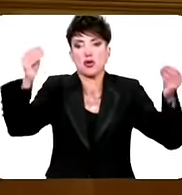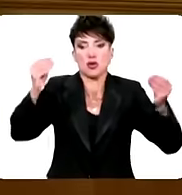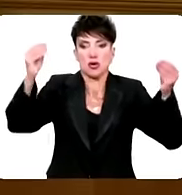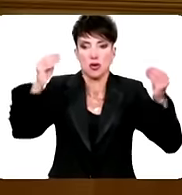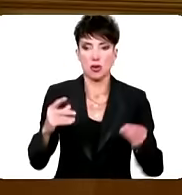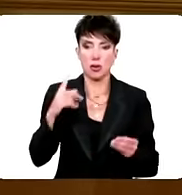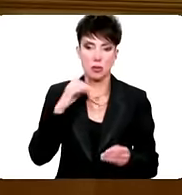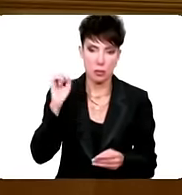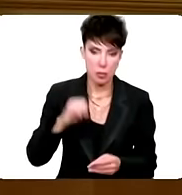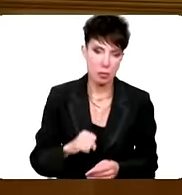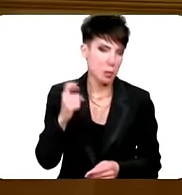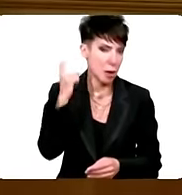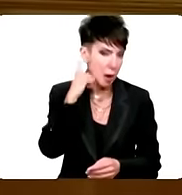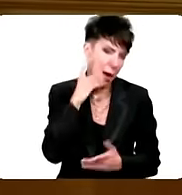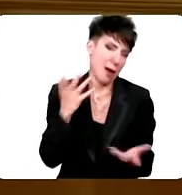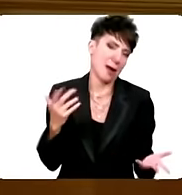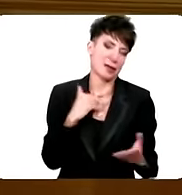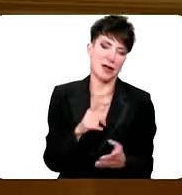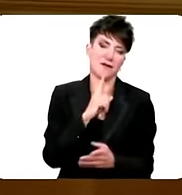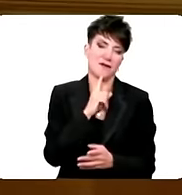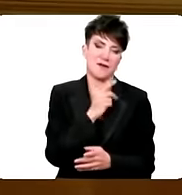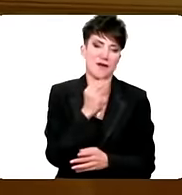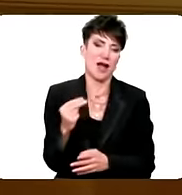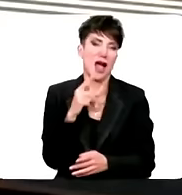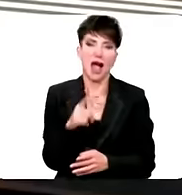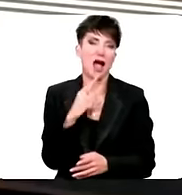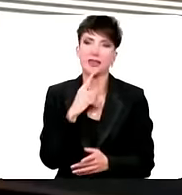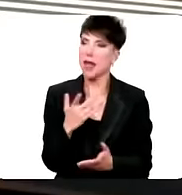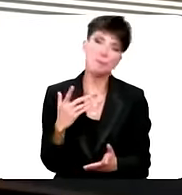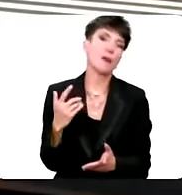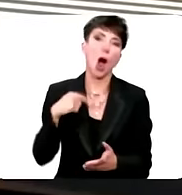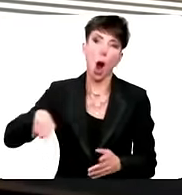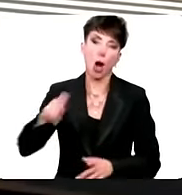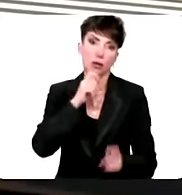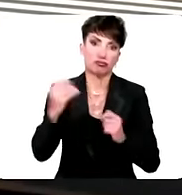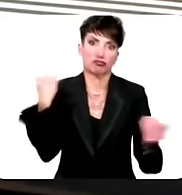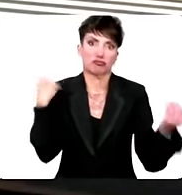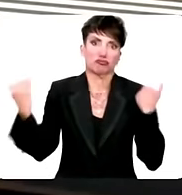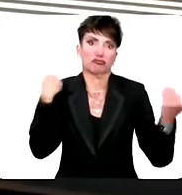τα μέσα μαζικής ενημέρωσης. Οπότε νομίζω ότι αν τα βάλετε αυτά τα δύο μαζί, σίγουρα